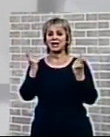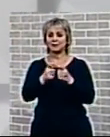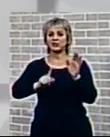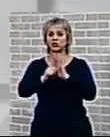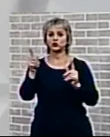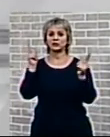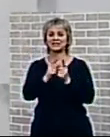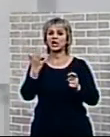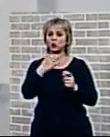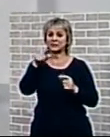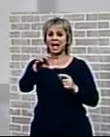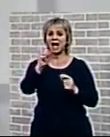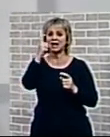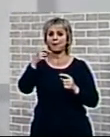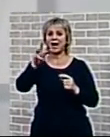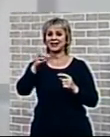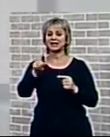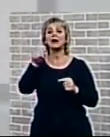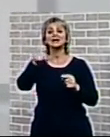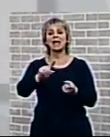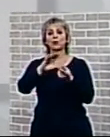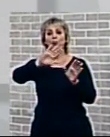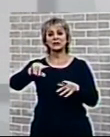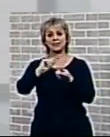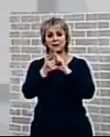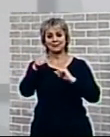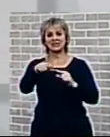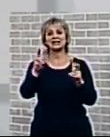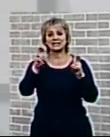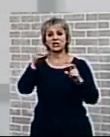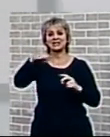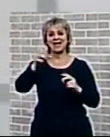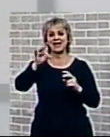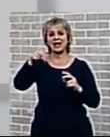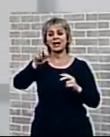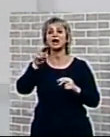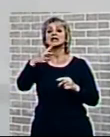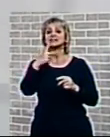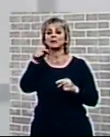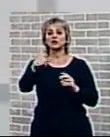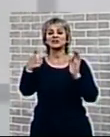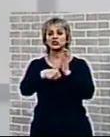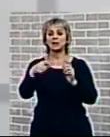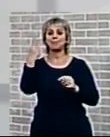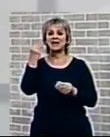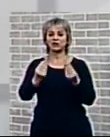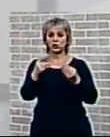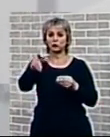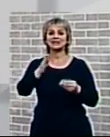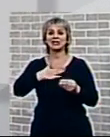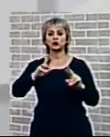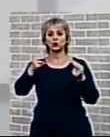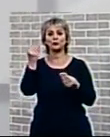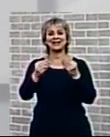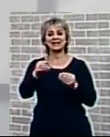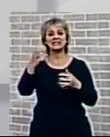начнется встреча с грозненским «Ахматом». Именно так после переименования называется «Терек». Заметим, что в 6 первых турах наш клуб